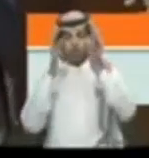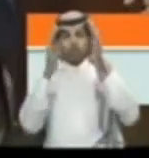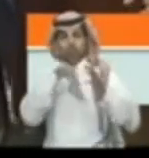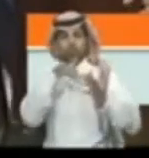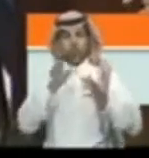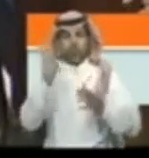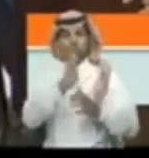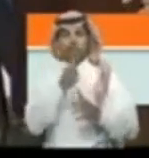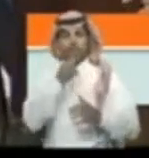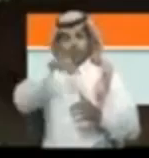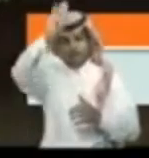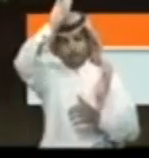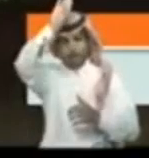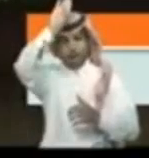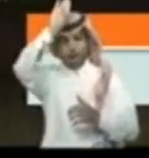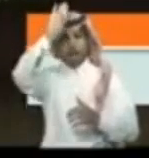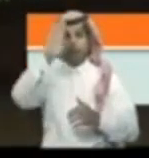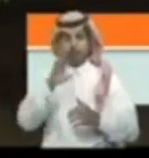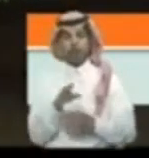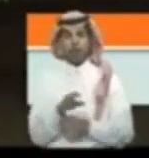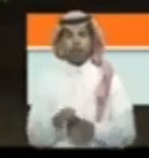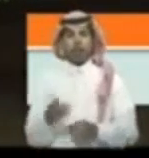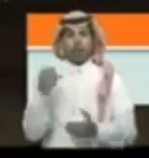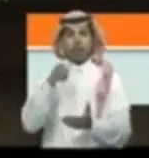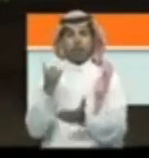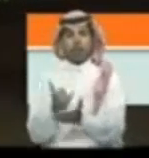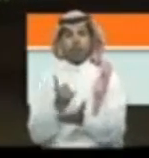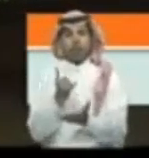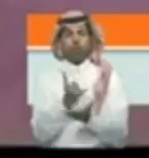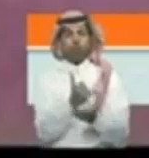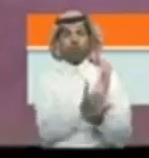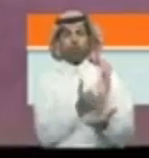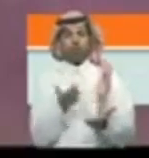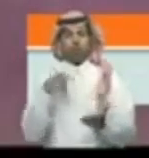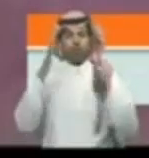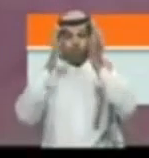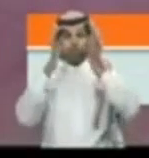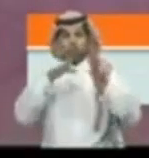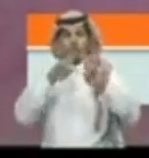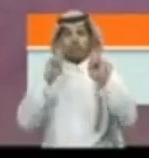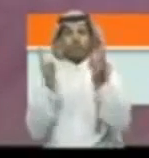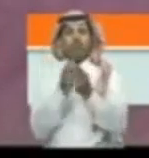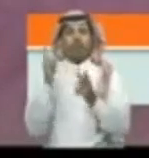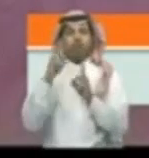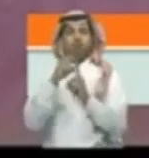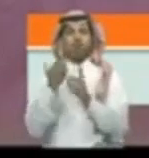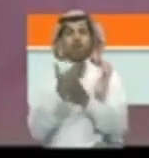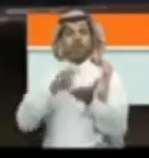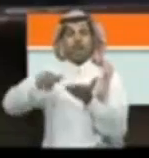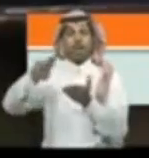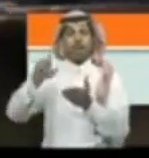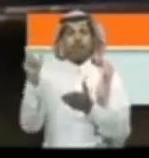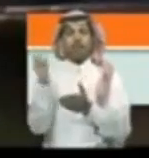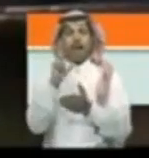بقيادة خادم الحرمين الشريفين وسمو ولي العهد، اختتم المؤتمر العالمي رسالة الإسلام أعماله